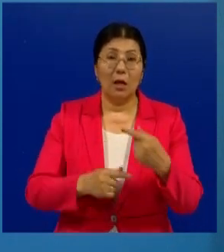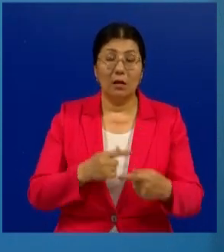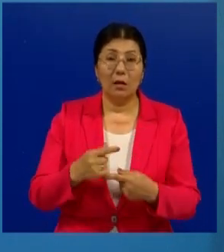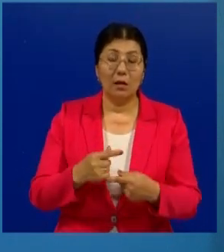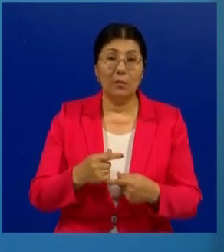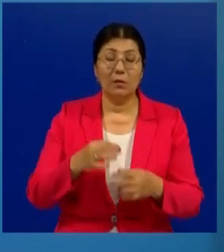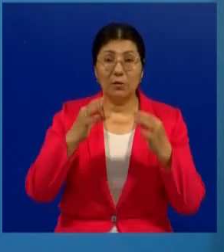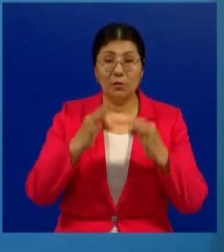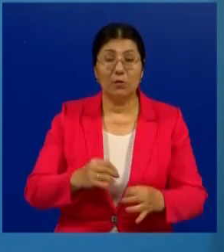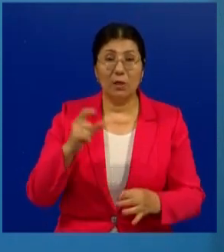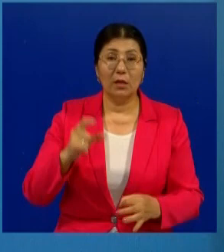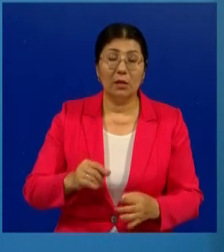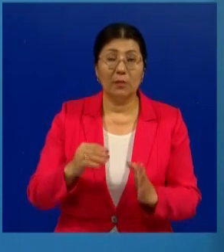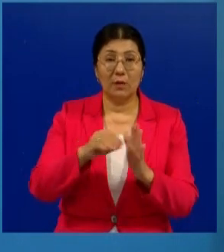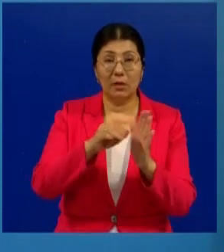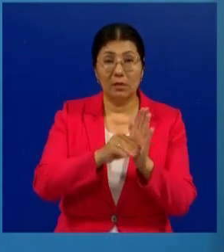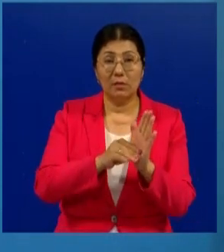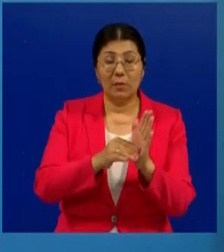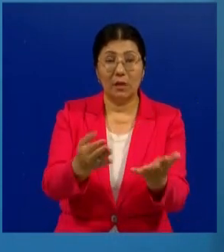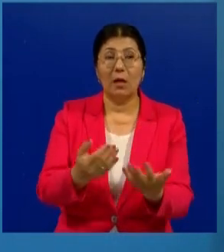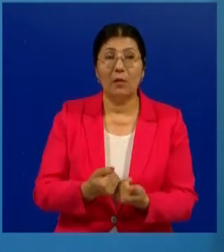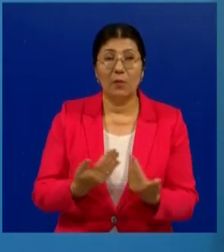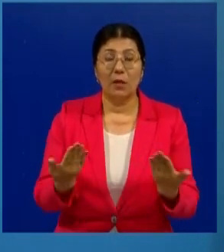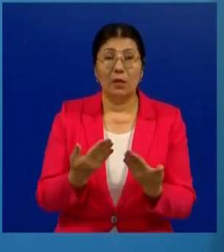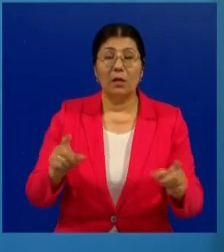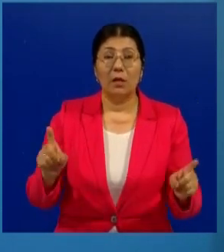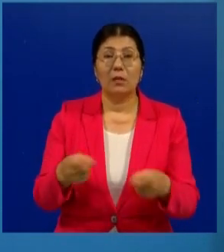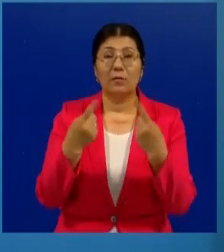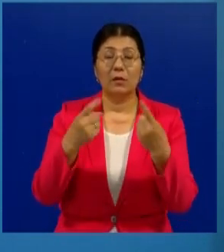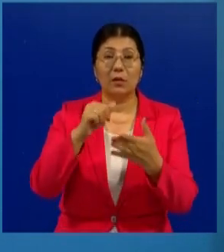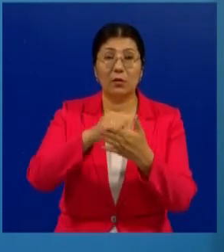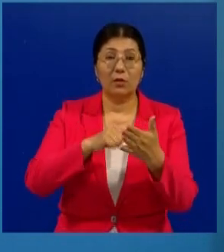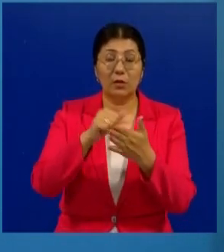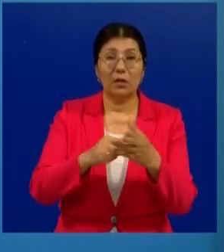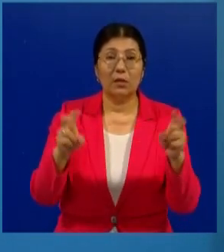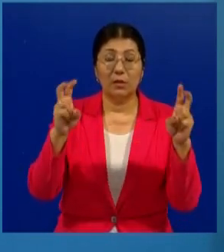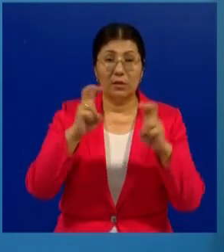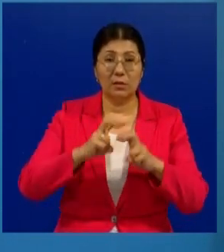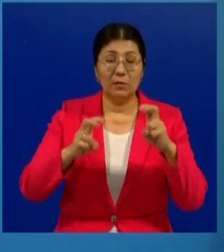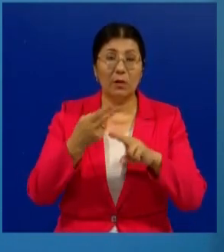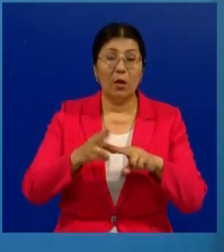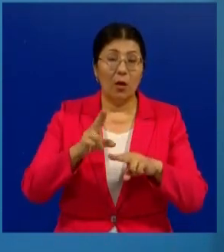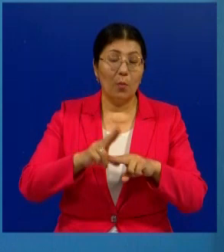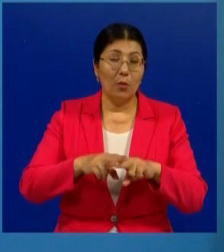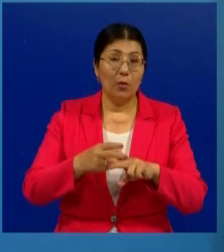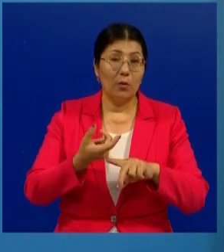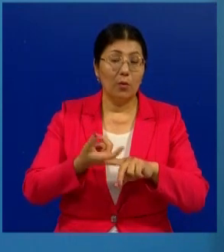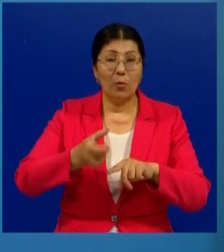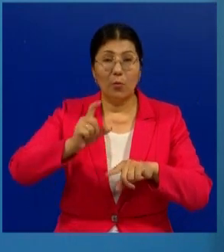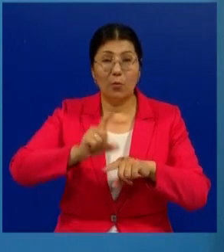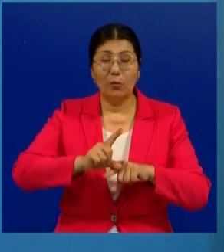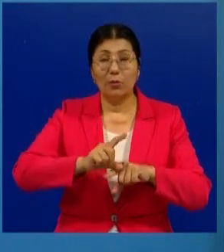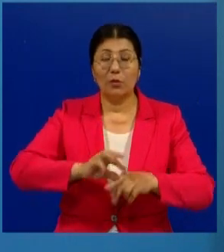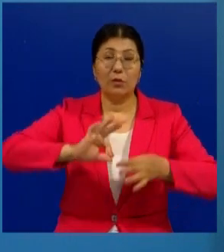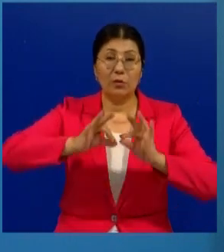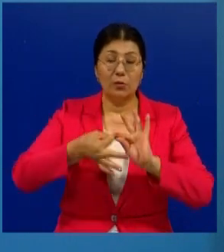тізімін аламыз да, одан олардың қаншалықты ақталған туралы құжаттарды іздестіреміз. Әрине бұл өте ауыр жұмыс, ол ақталды ма бір кездері, ақталмады